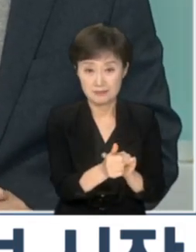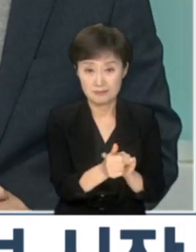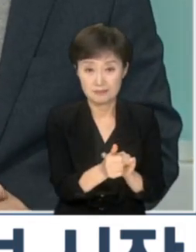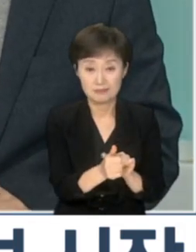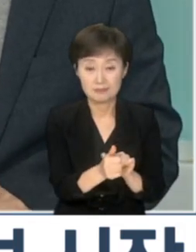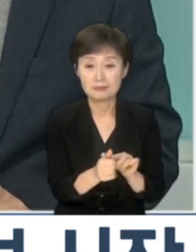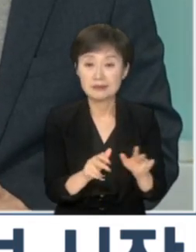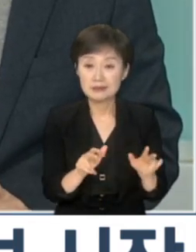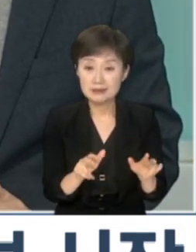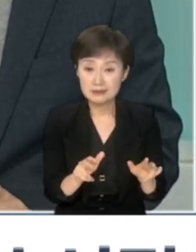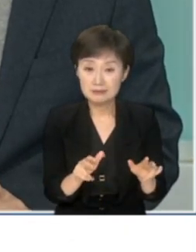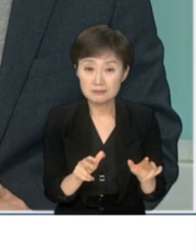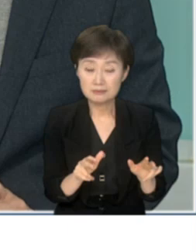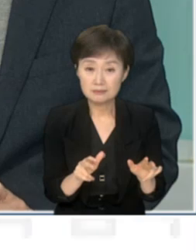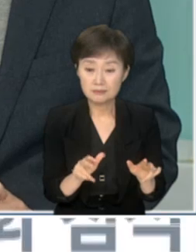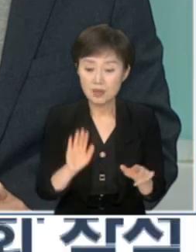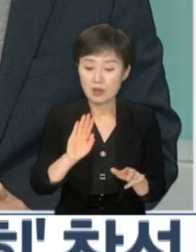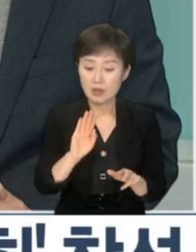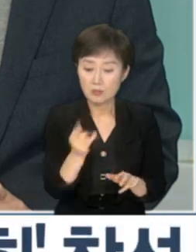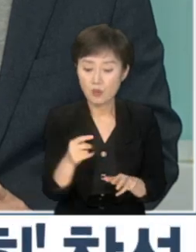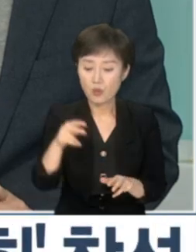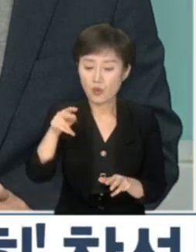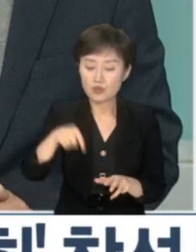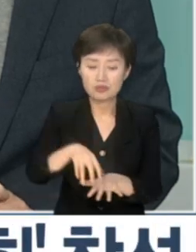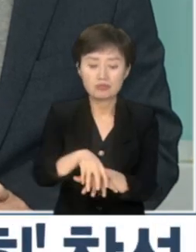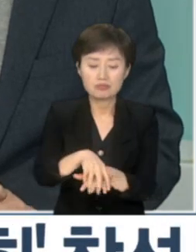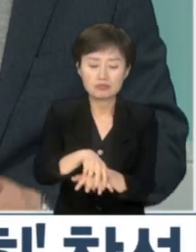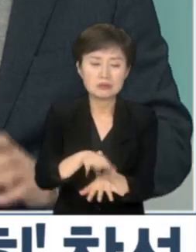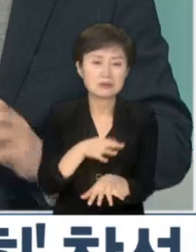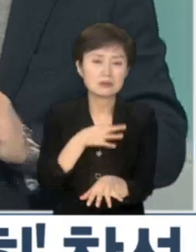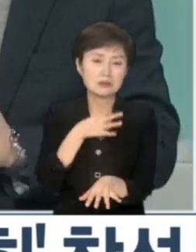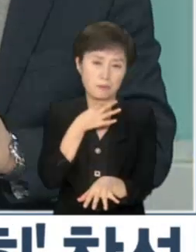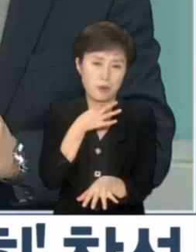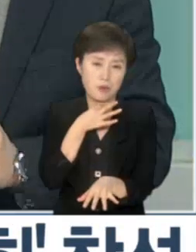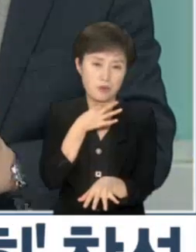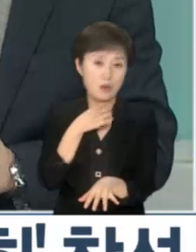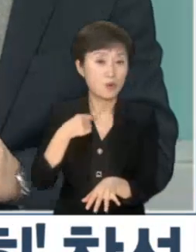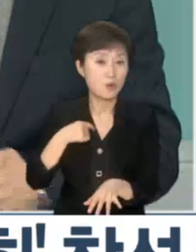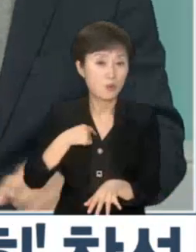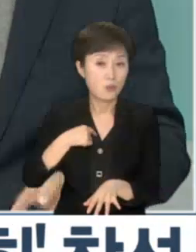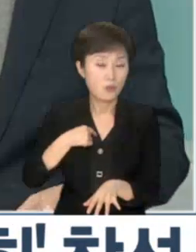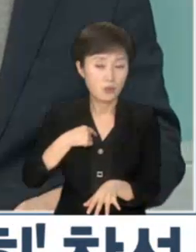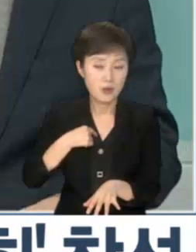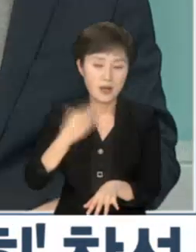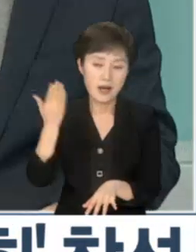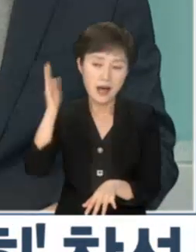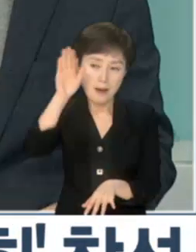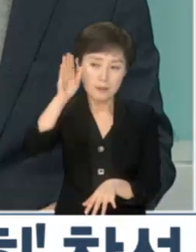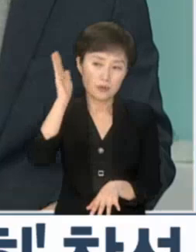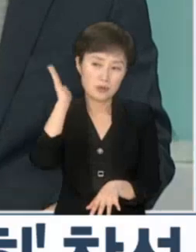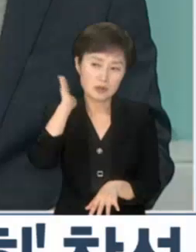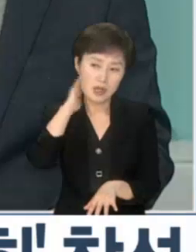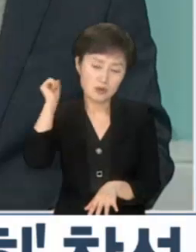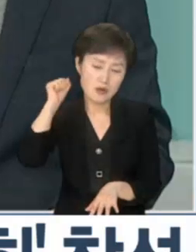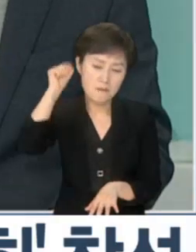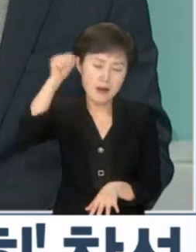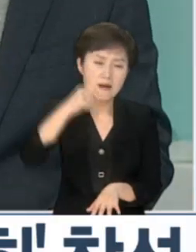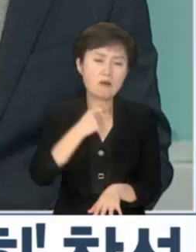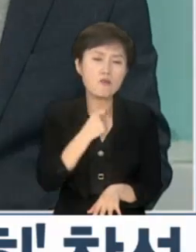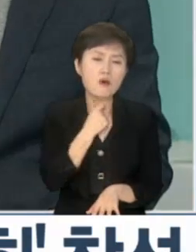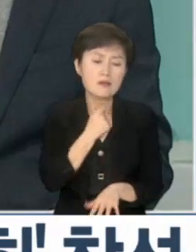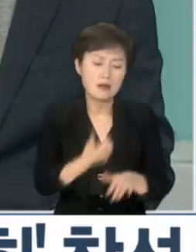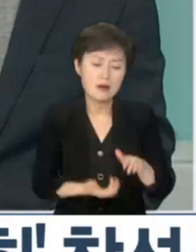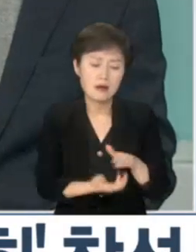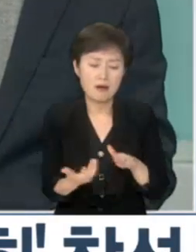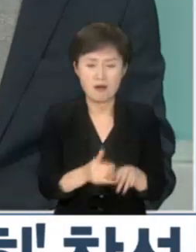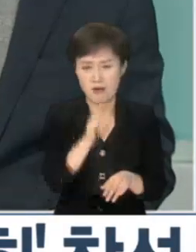철저하게 그 보수층 결집을 위한 그 대선 후보로서의 자기 이미지를 부각시키려는 자기 정치를 하고 있다라고 봐요. 세 가지 관점에서